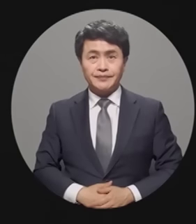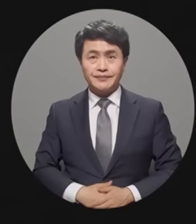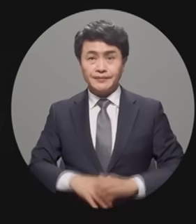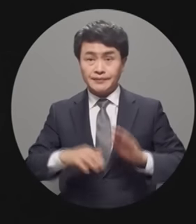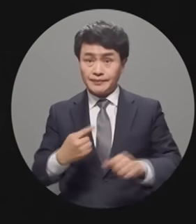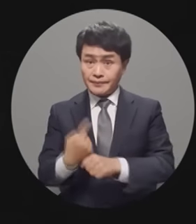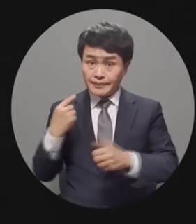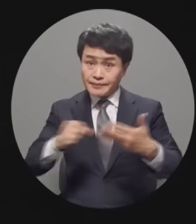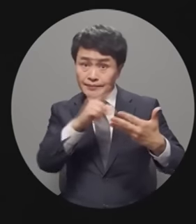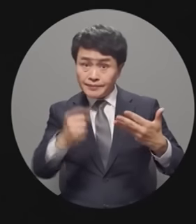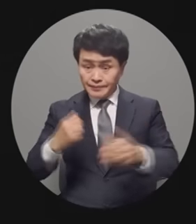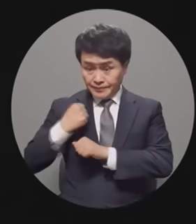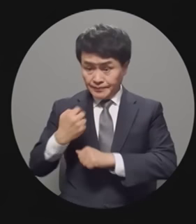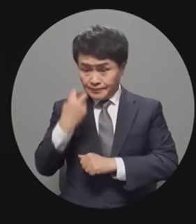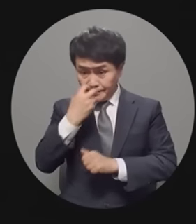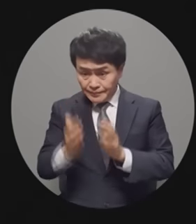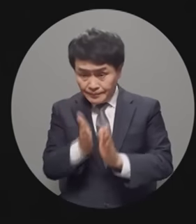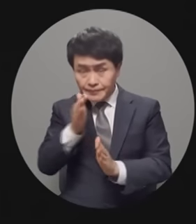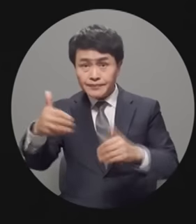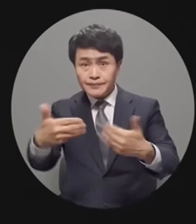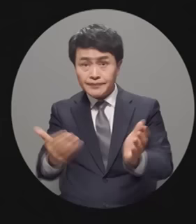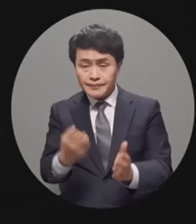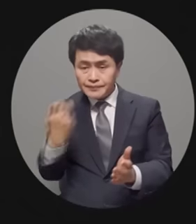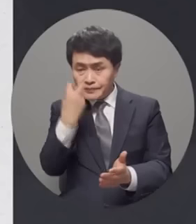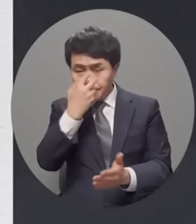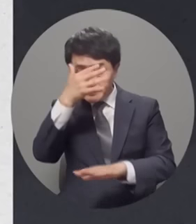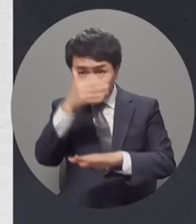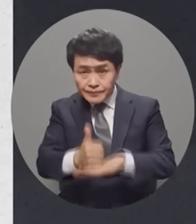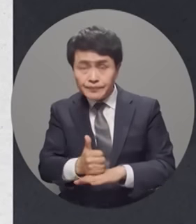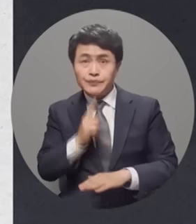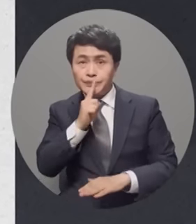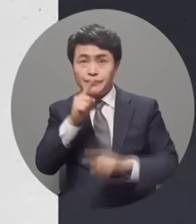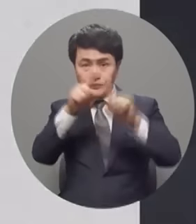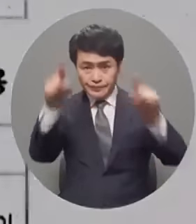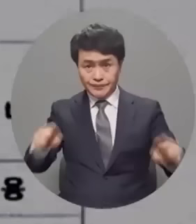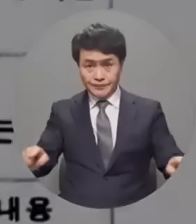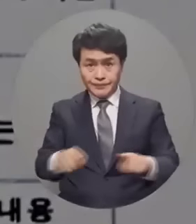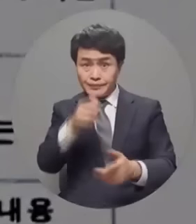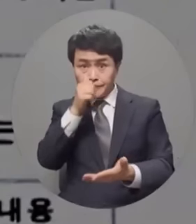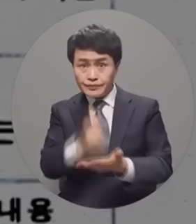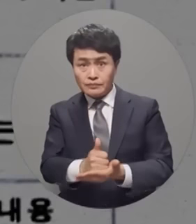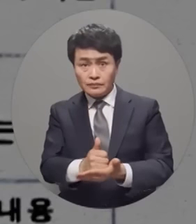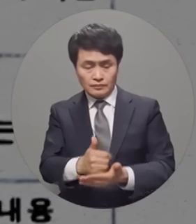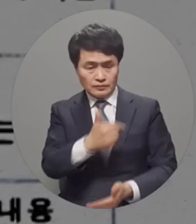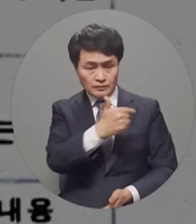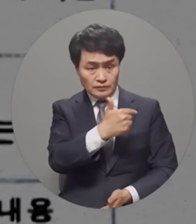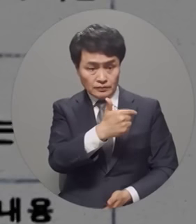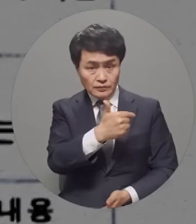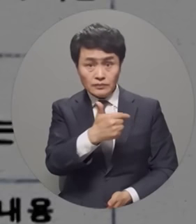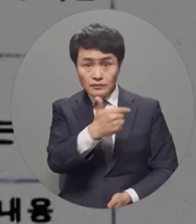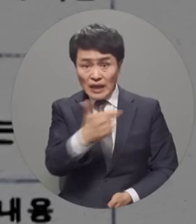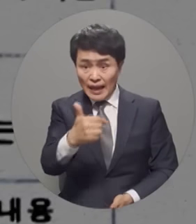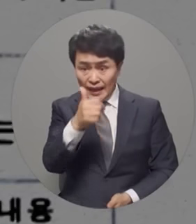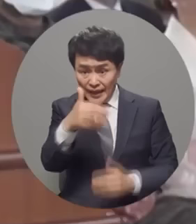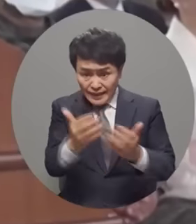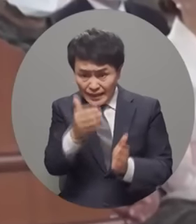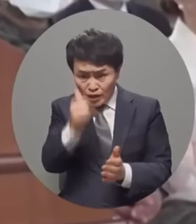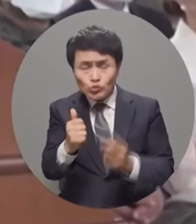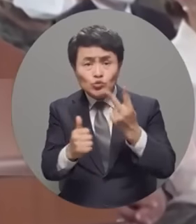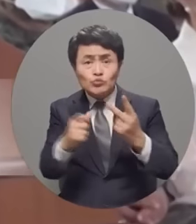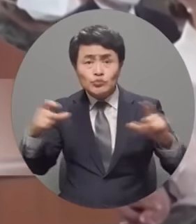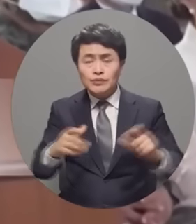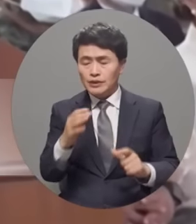지난해 8월 국방부 조사본부가 작성한 재검토 결과 보고서입니다. 혐의자가 대대장급 2명으로 줄었습니다. 임성근